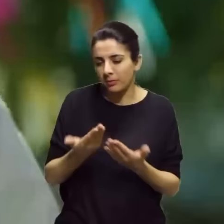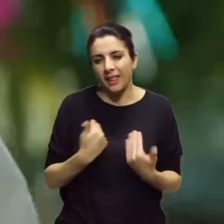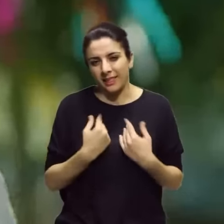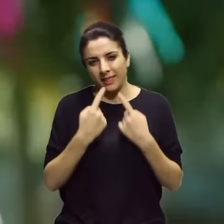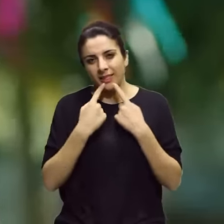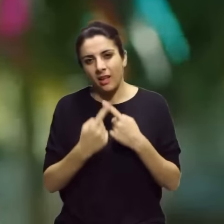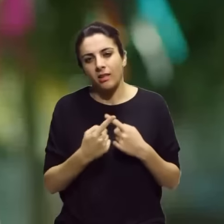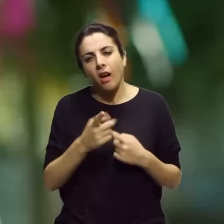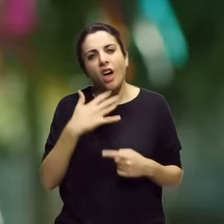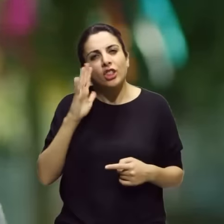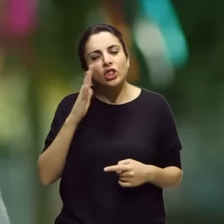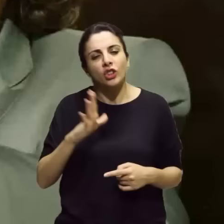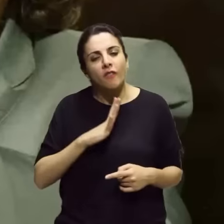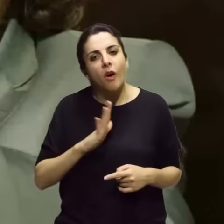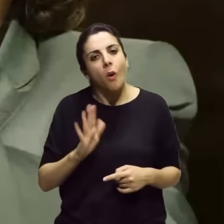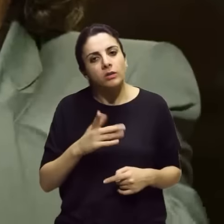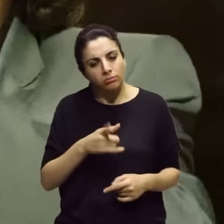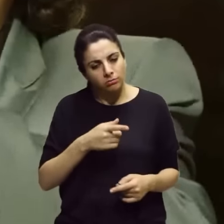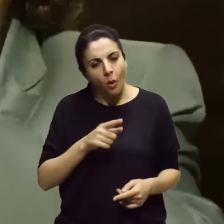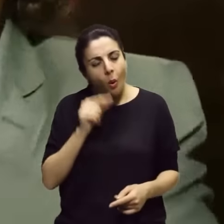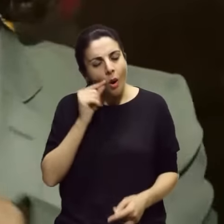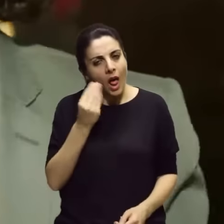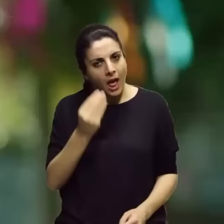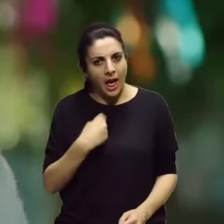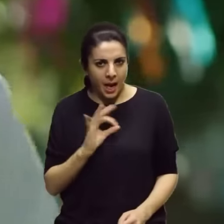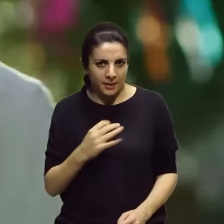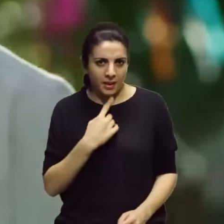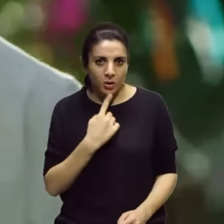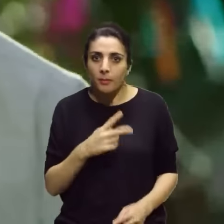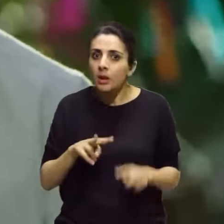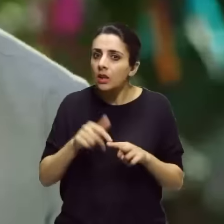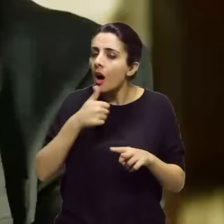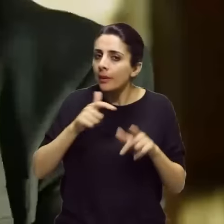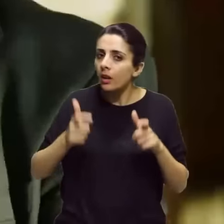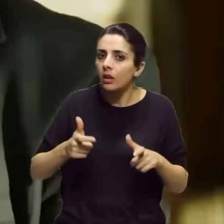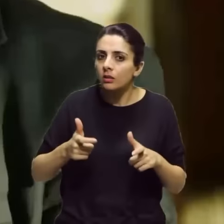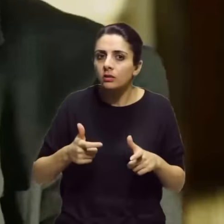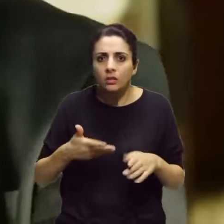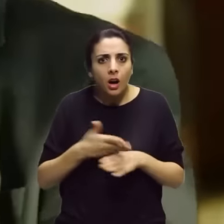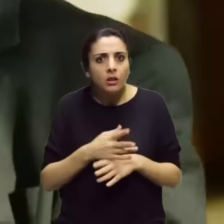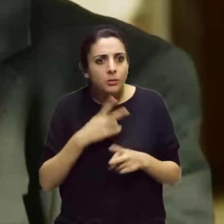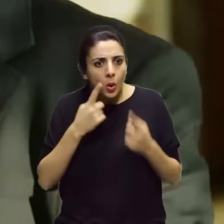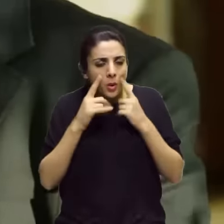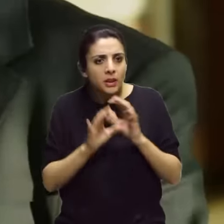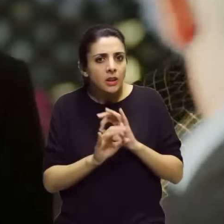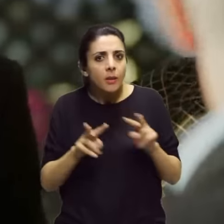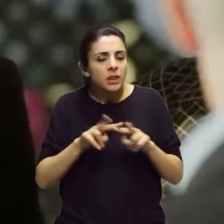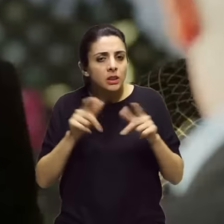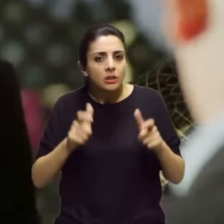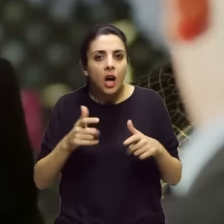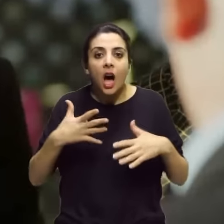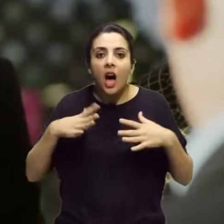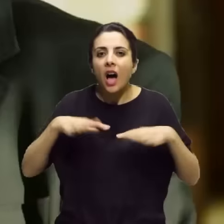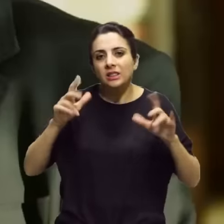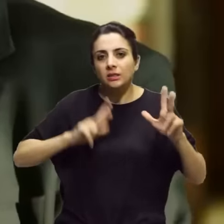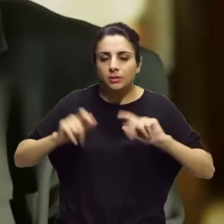bak, dalgındır, şaşkındır falan ama hakikatli çocuktur. Ben hep söylerim ama. Mazhar abi nerede abi? Sahi sabahtan beri hiç görünmedi. Nerede Mazhar?